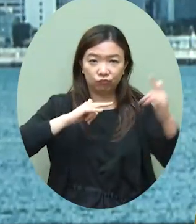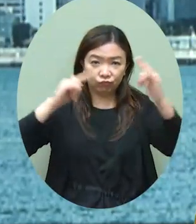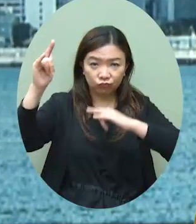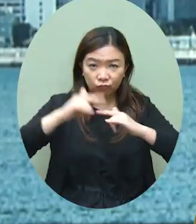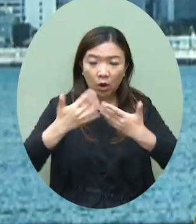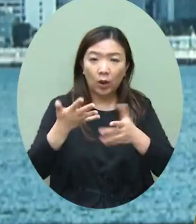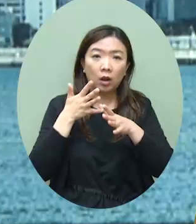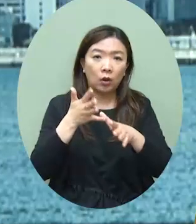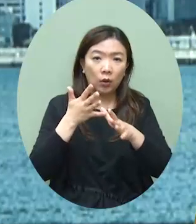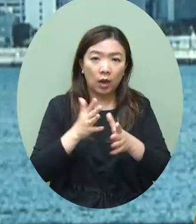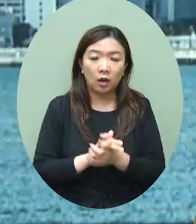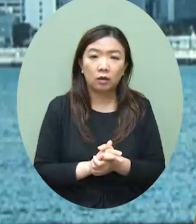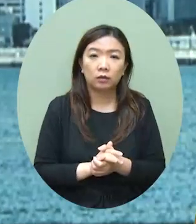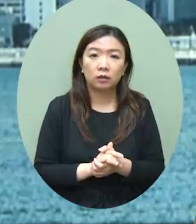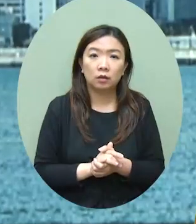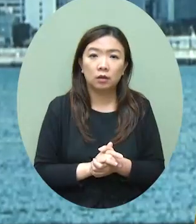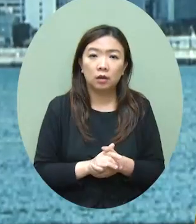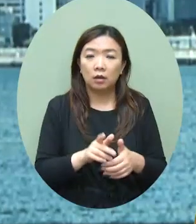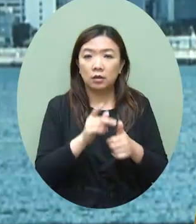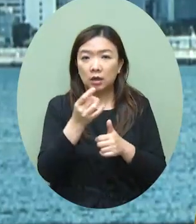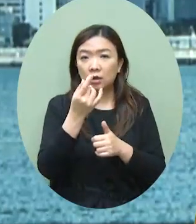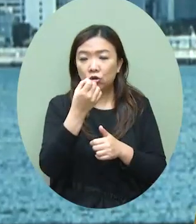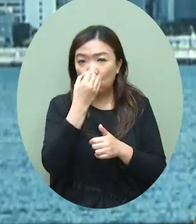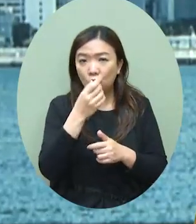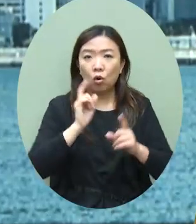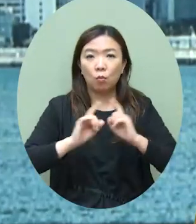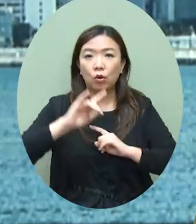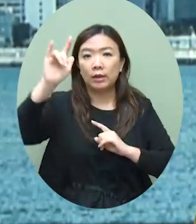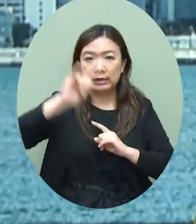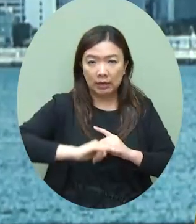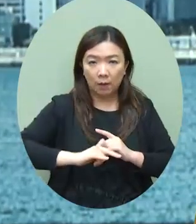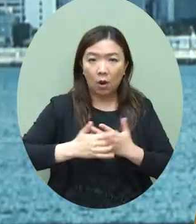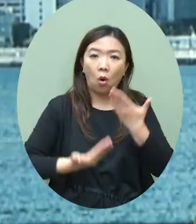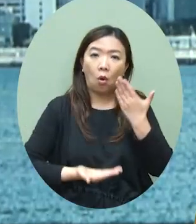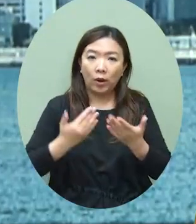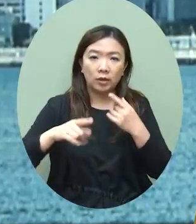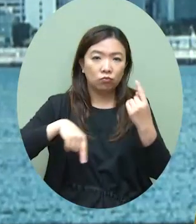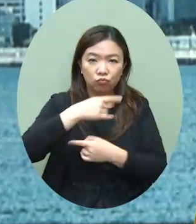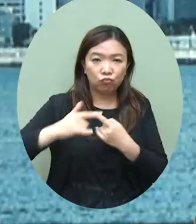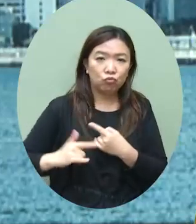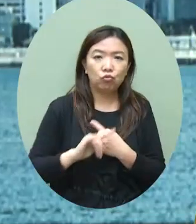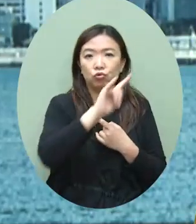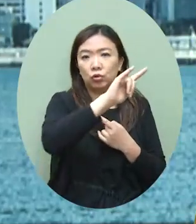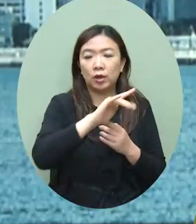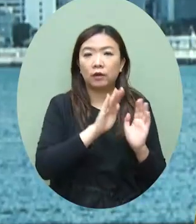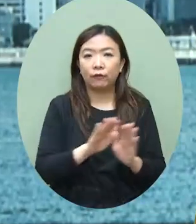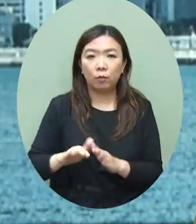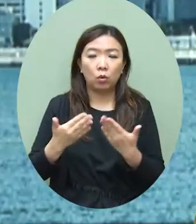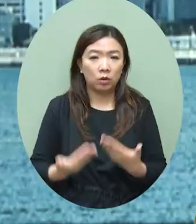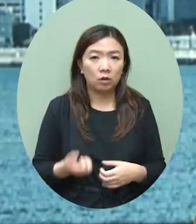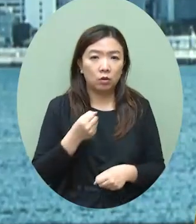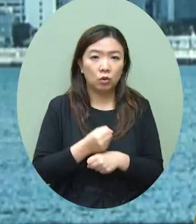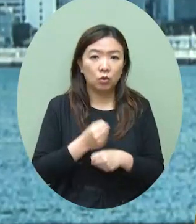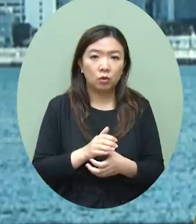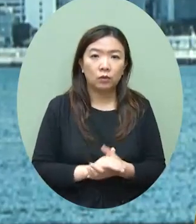埋旅客咧係利用香港，無論係入境啦，或者喺呢度嚟到做轉機嘅服務。咁所以呢個工作咧，我